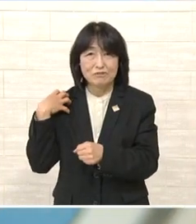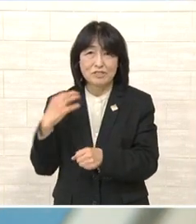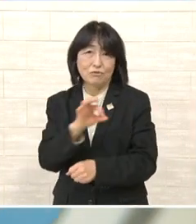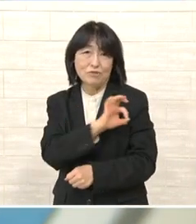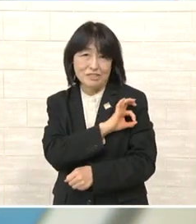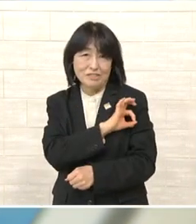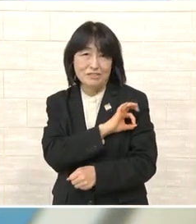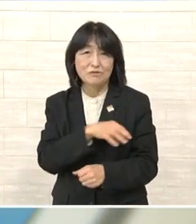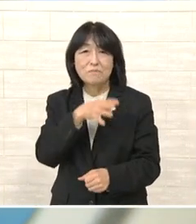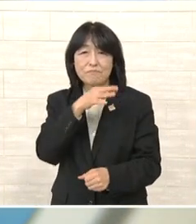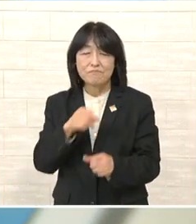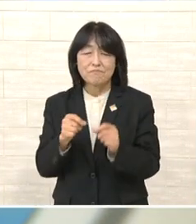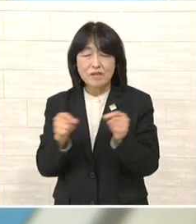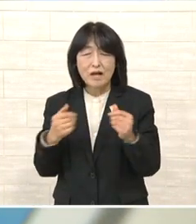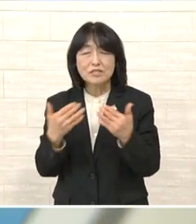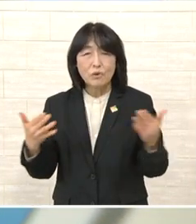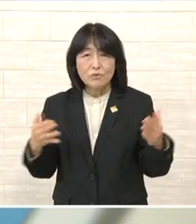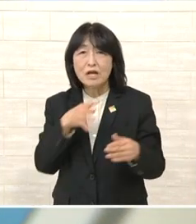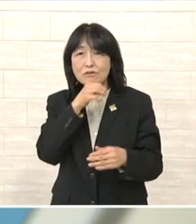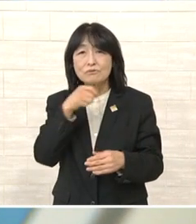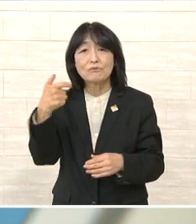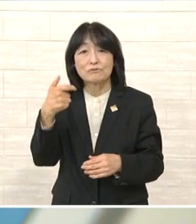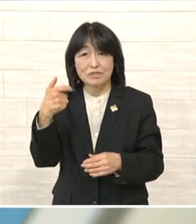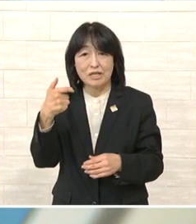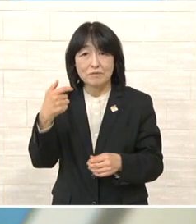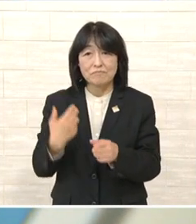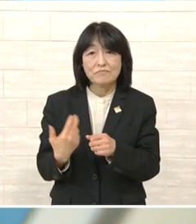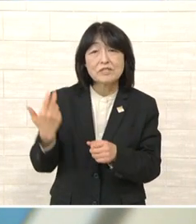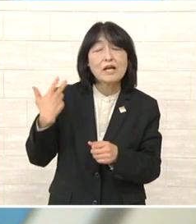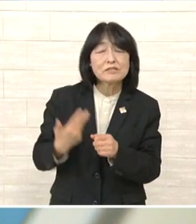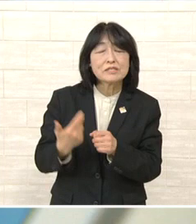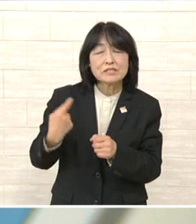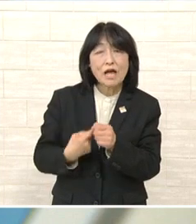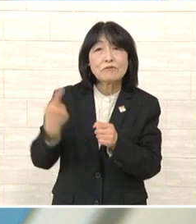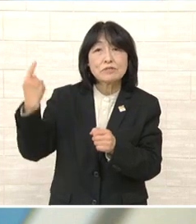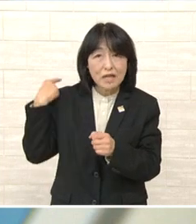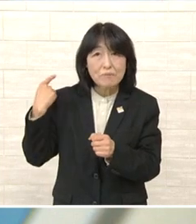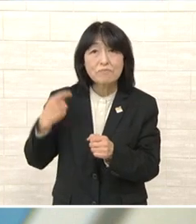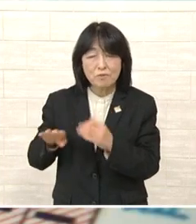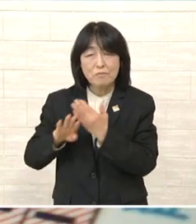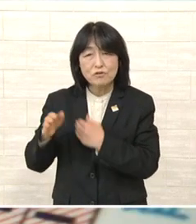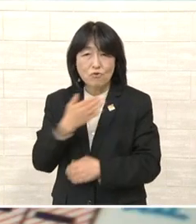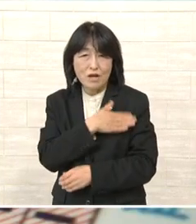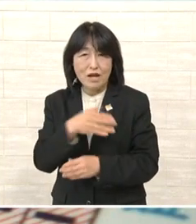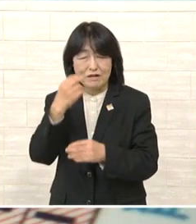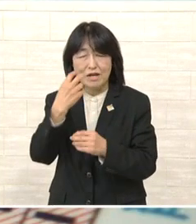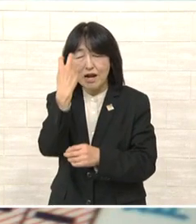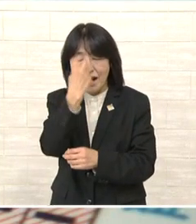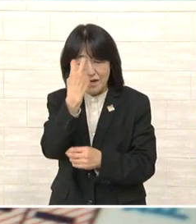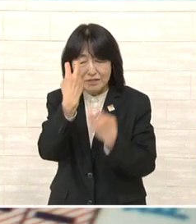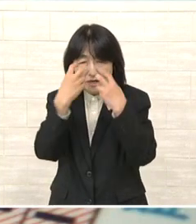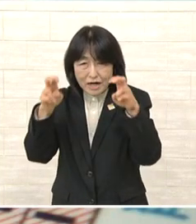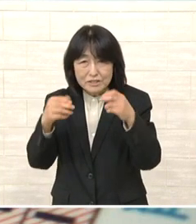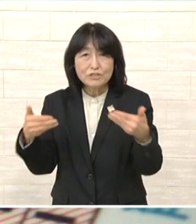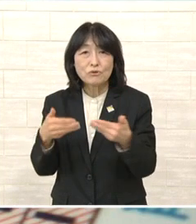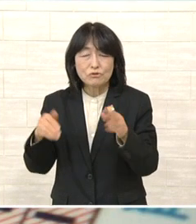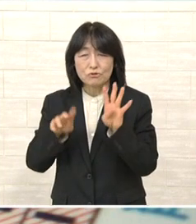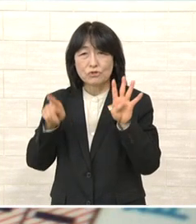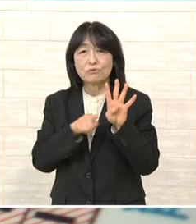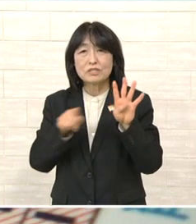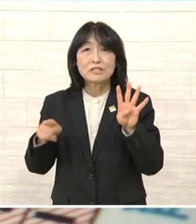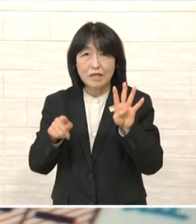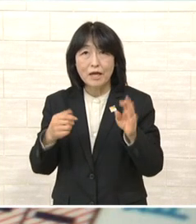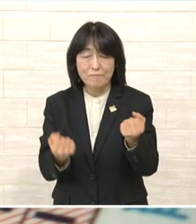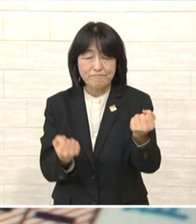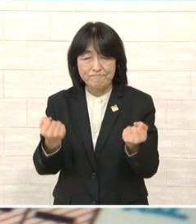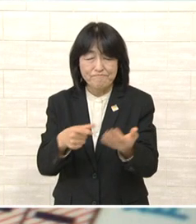です。昨年9月から別の管理職と4人で教習所に通い、バスの運転手になるため大型二